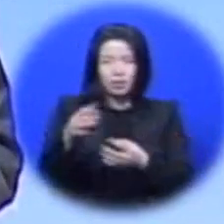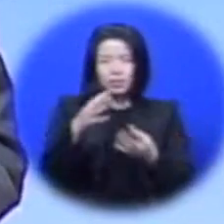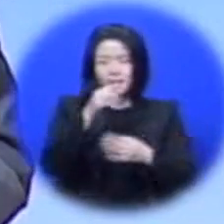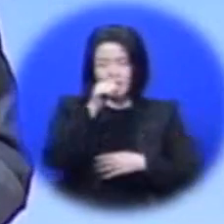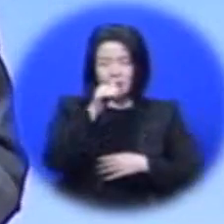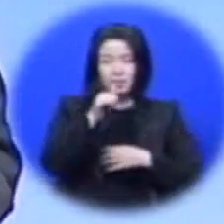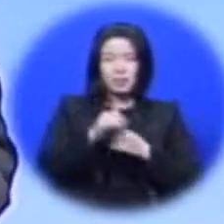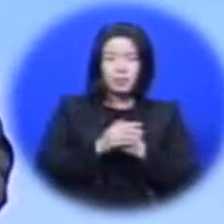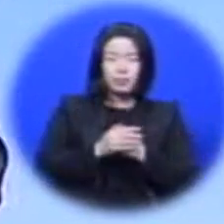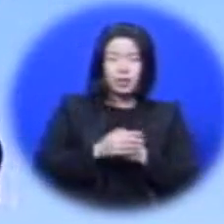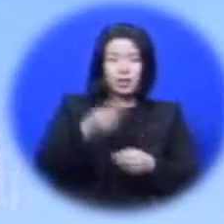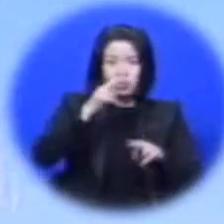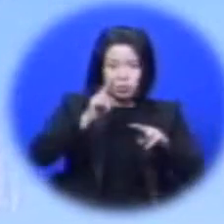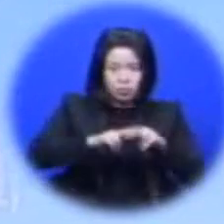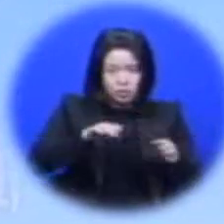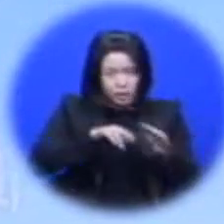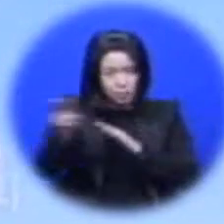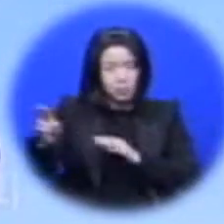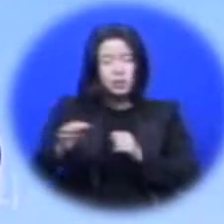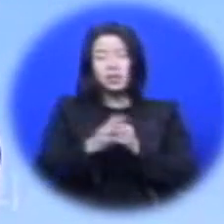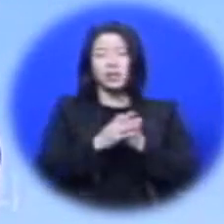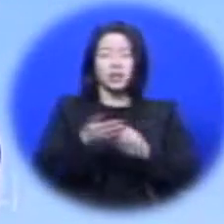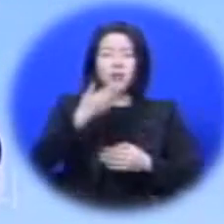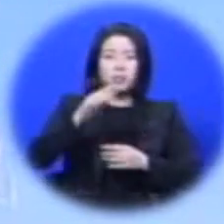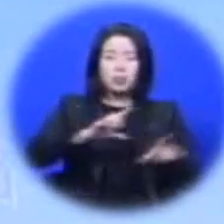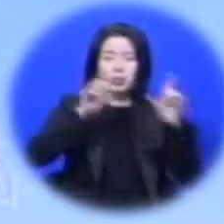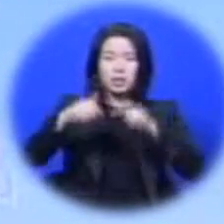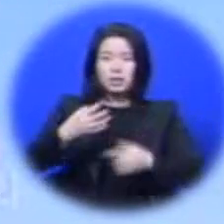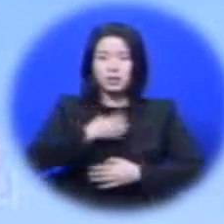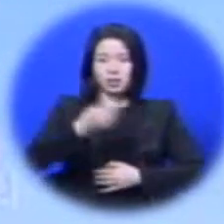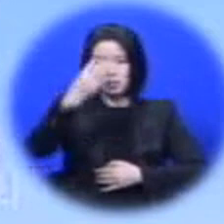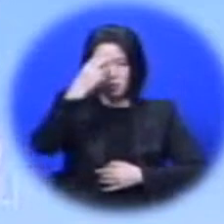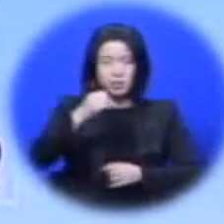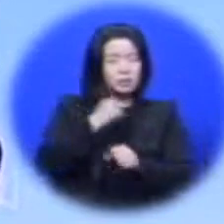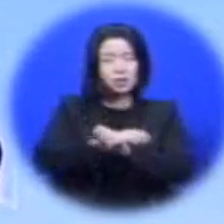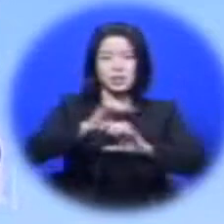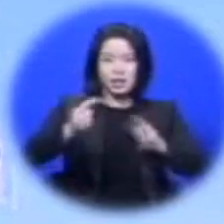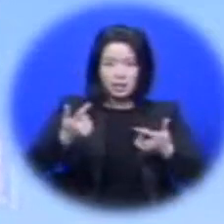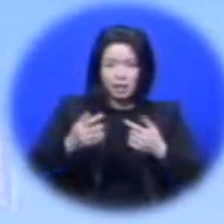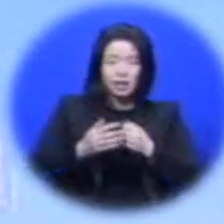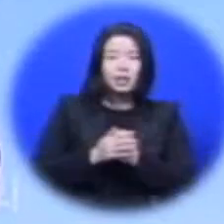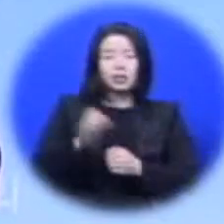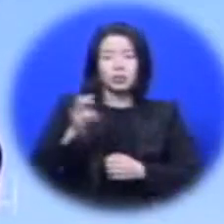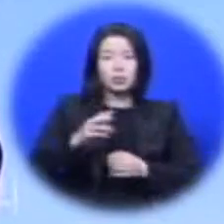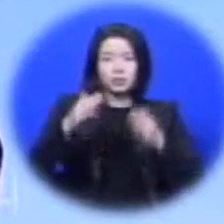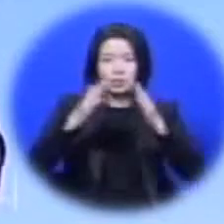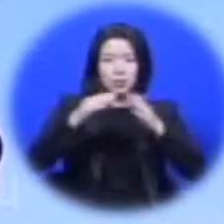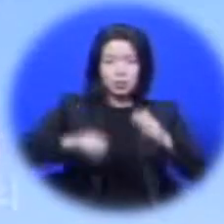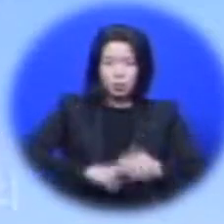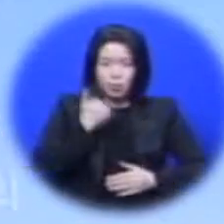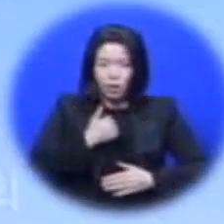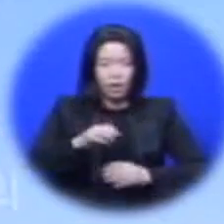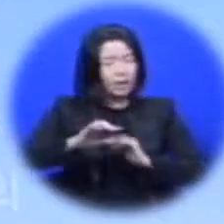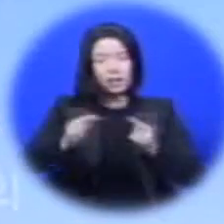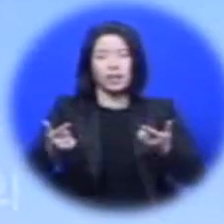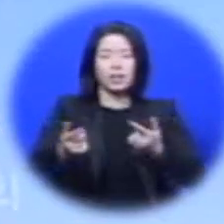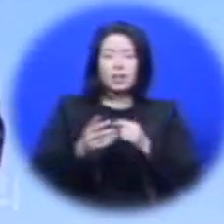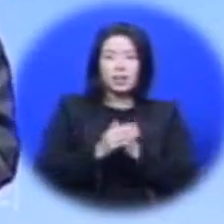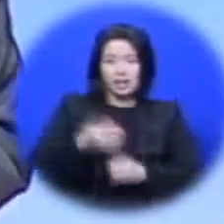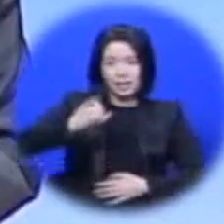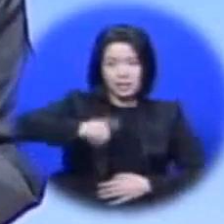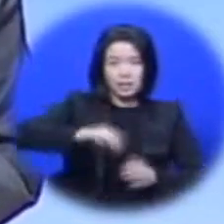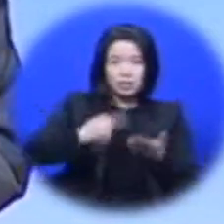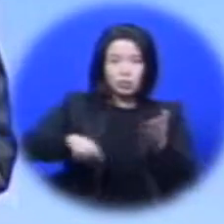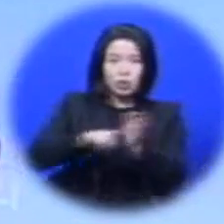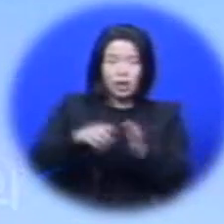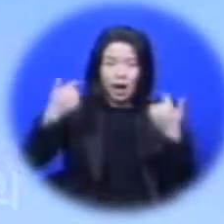있었습니다. 술자리를 피하겠습니다. 먹고 사는 걱정, 근심 안 하겠습니다. 집에서 화내고 짜증내지 않겠습니다. 자녀들을